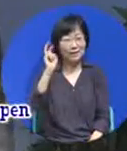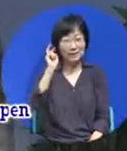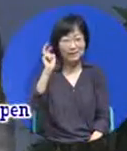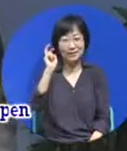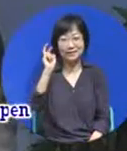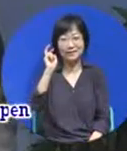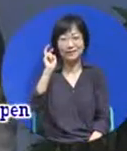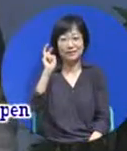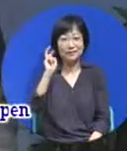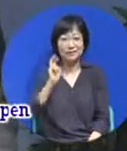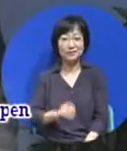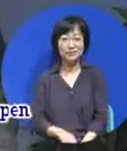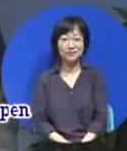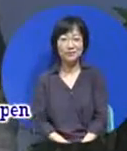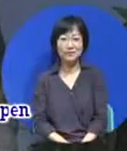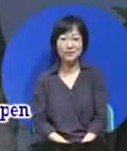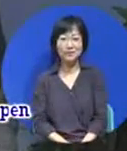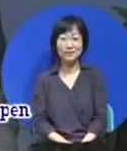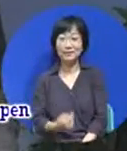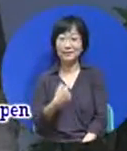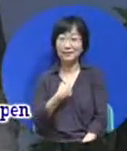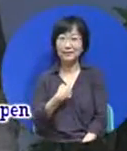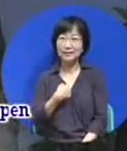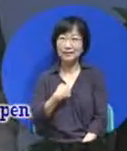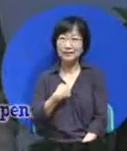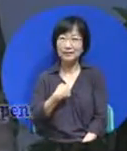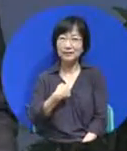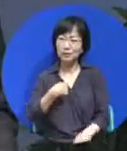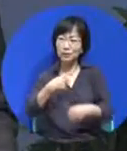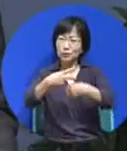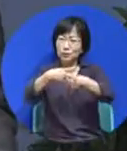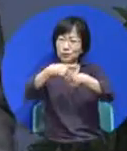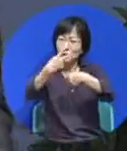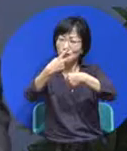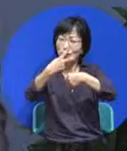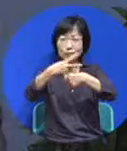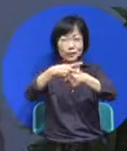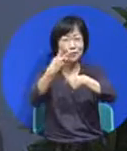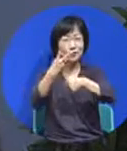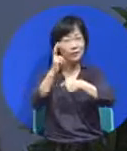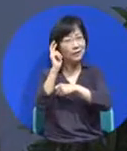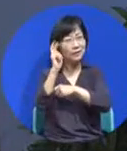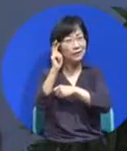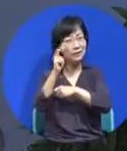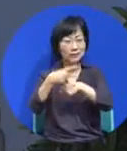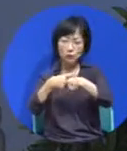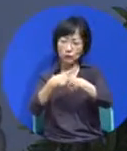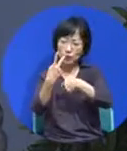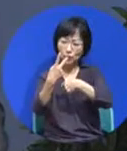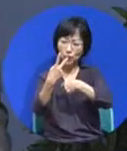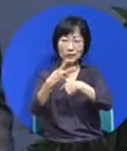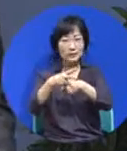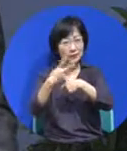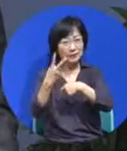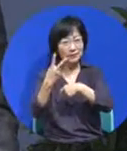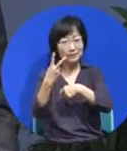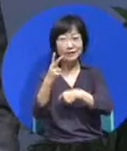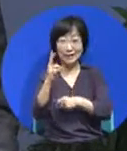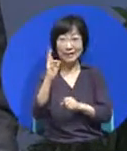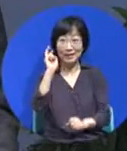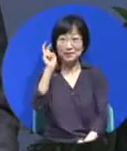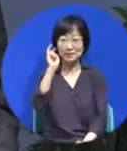nowhere. 제가 아주 초등학교 2학년 때인가 3학년 때인가 확실히 잘 모르겠습니다. I'm not quite sure when it